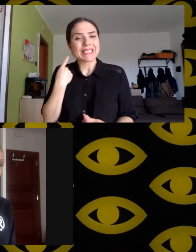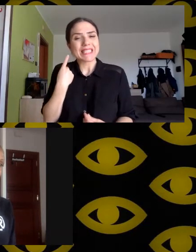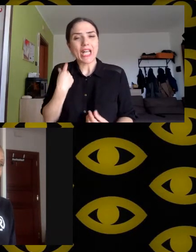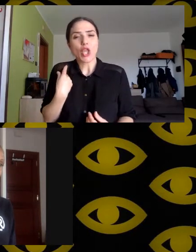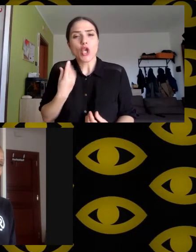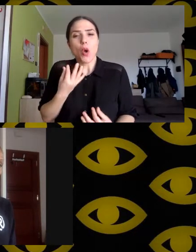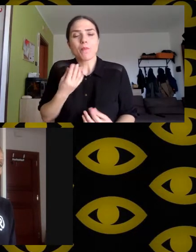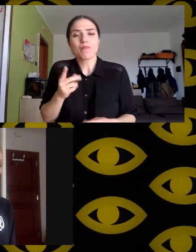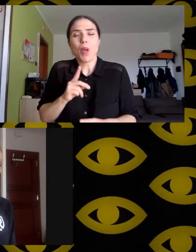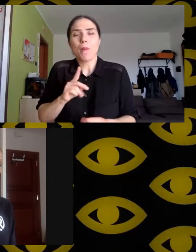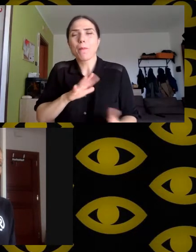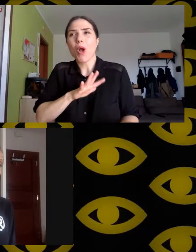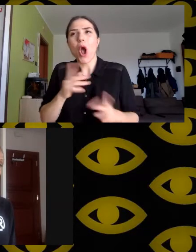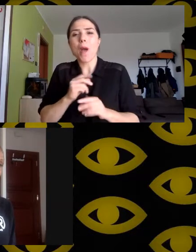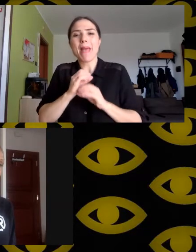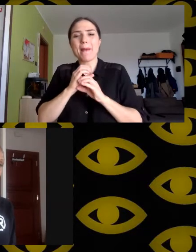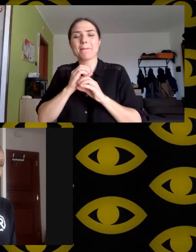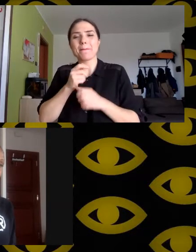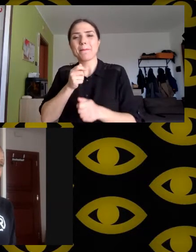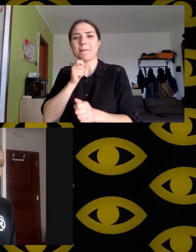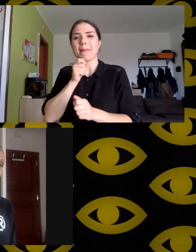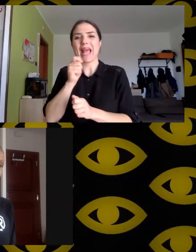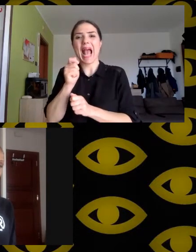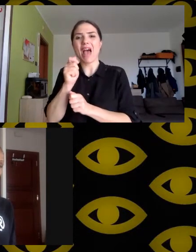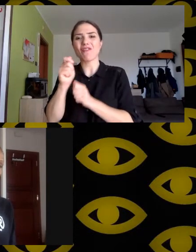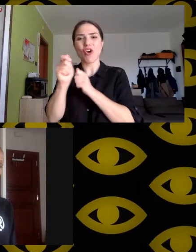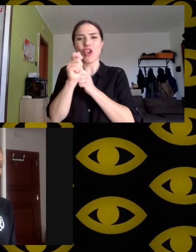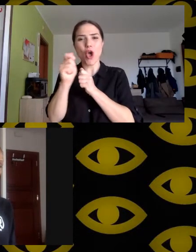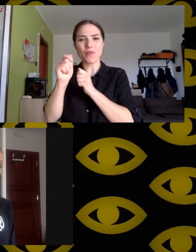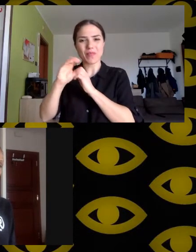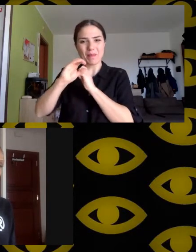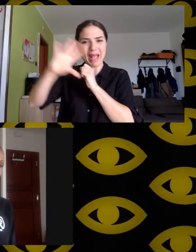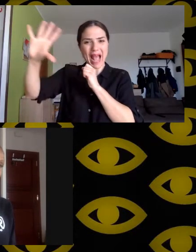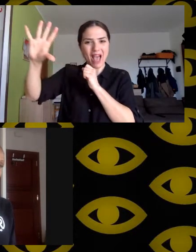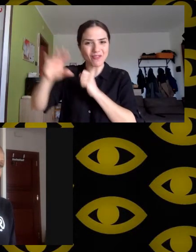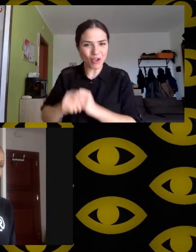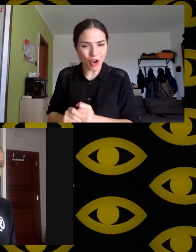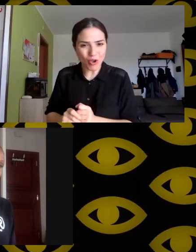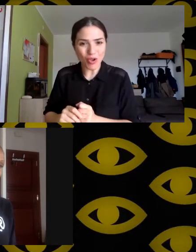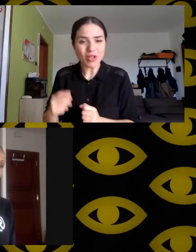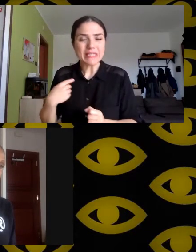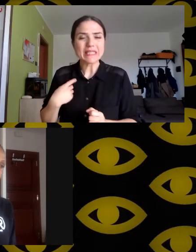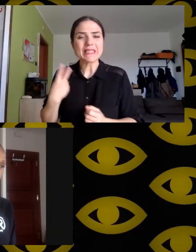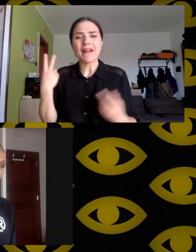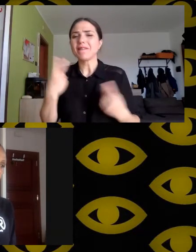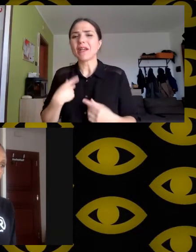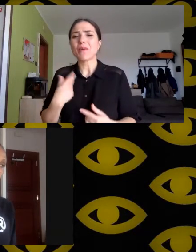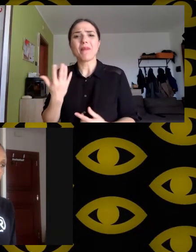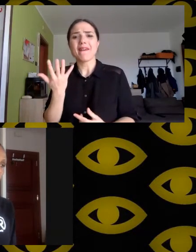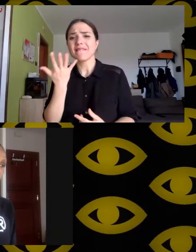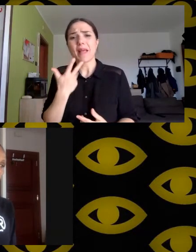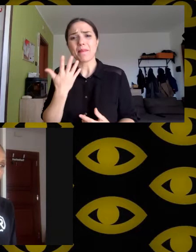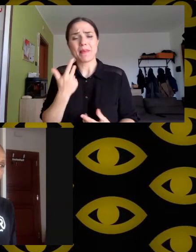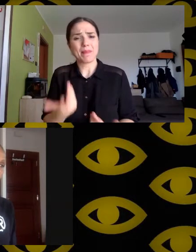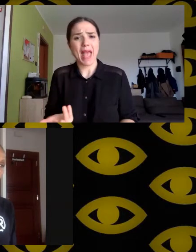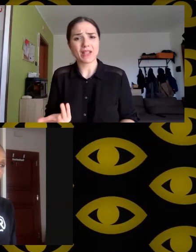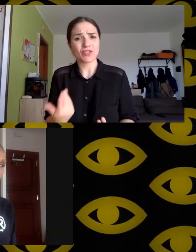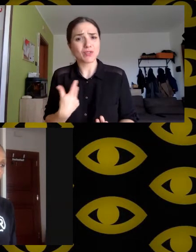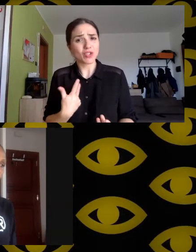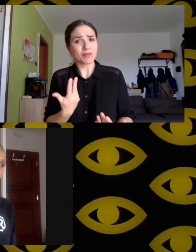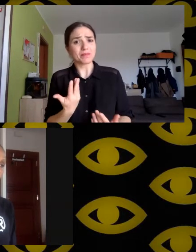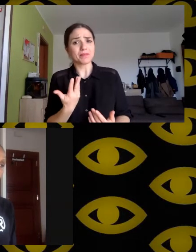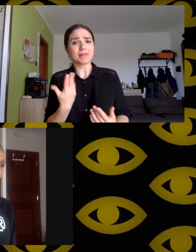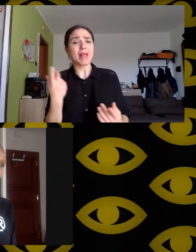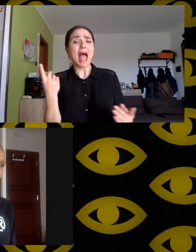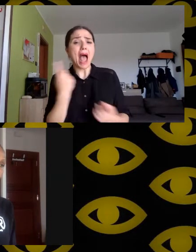un megafono per molti di noi. E mi piace, responsabilmente mi piace fare questa cosa per tutti, anche se a volte